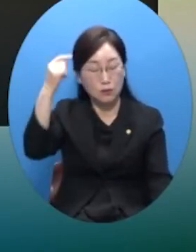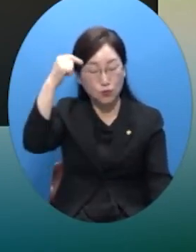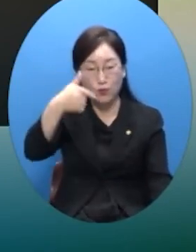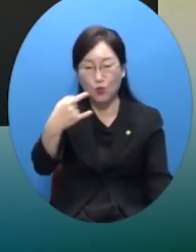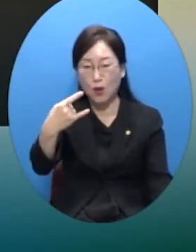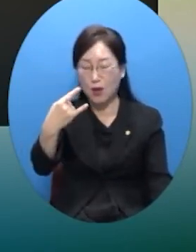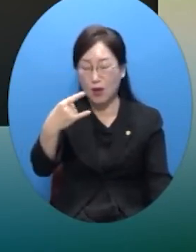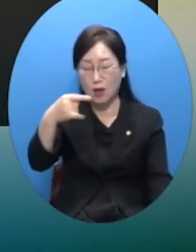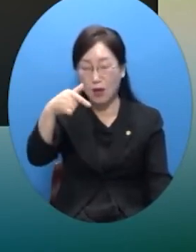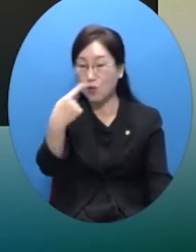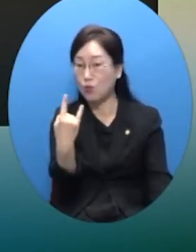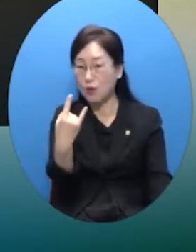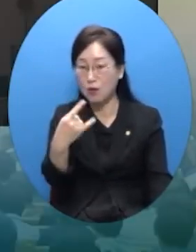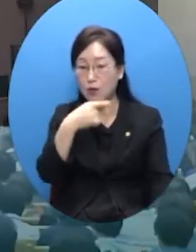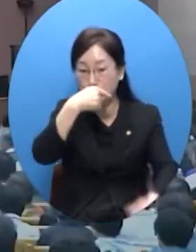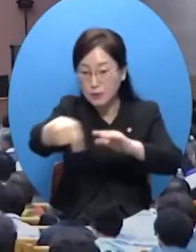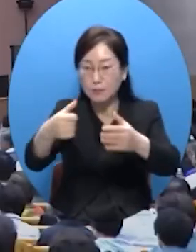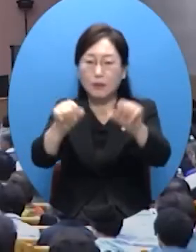뇌출혈을 일으키게 되고